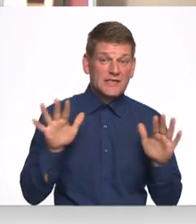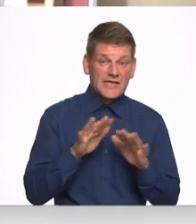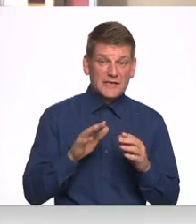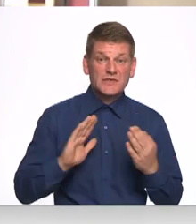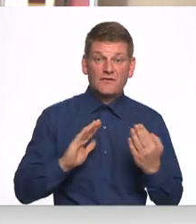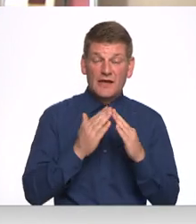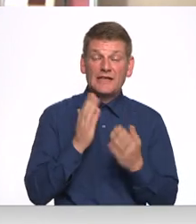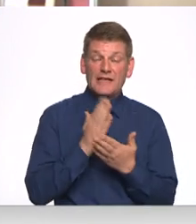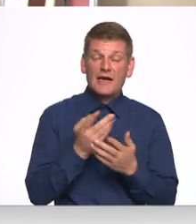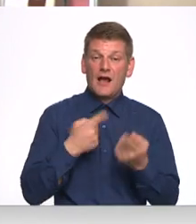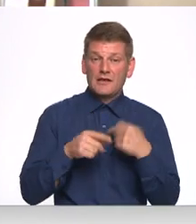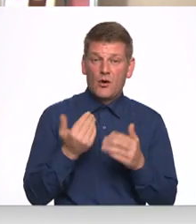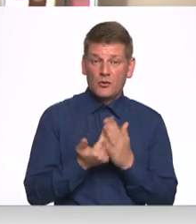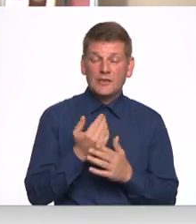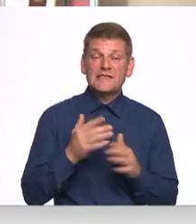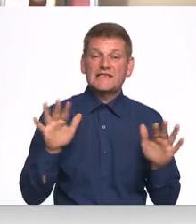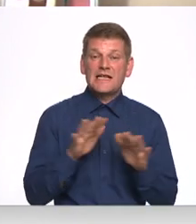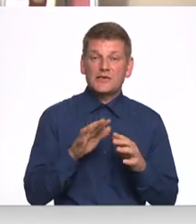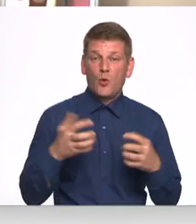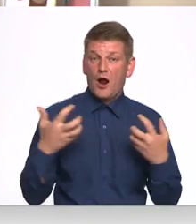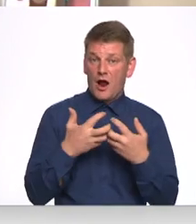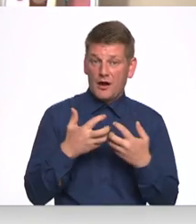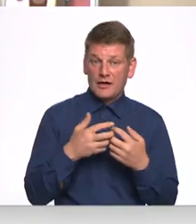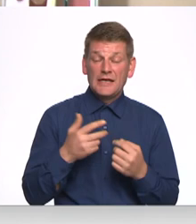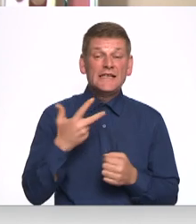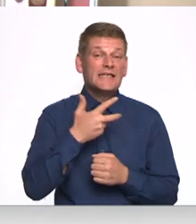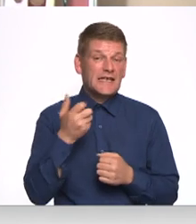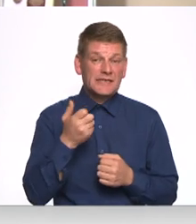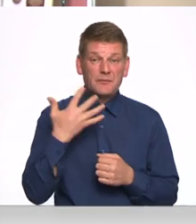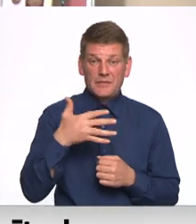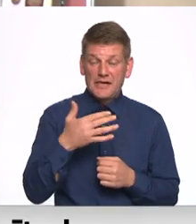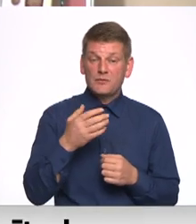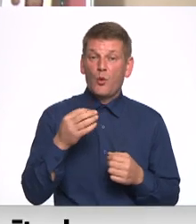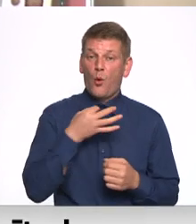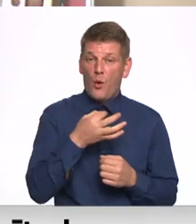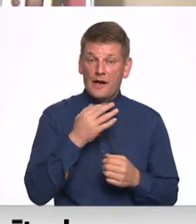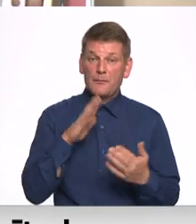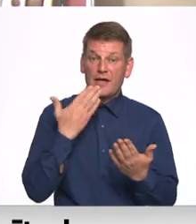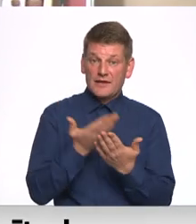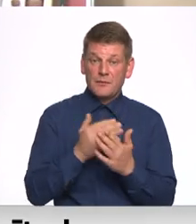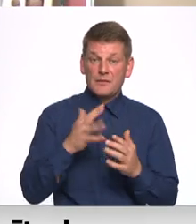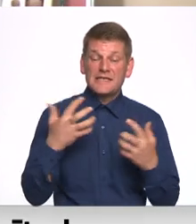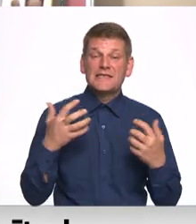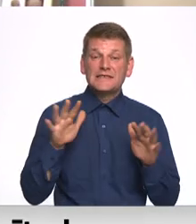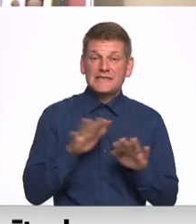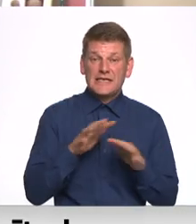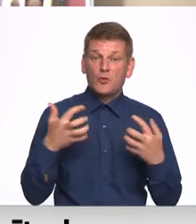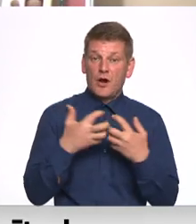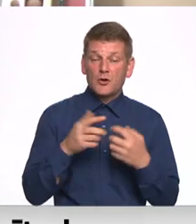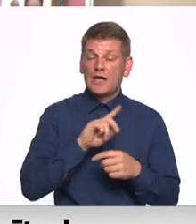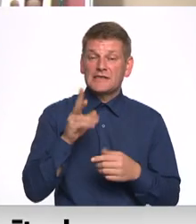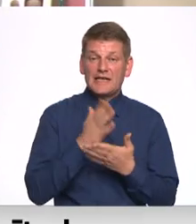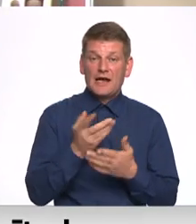tika atjaunoti dziesmu kari. Un 350 kori pieteicās, bet dziesmu karos, kas tika